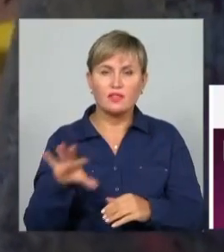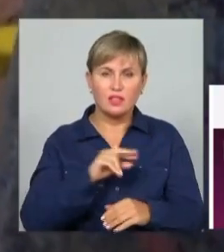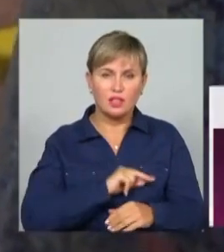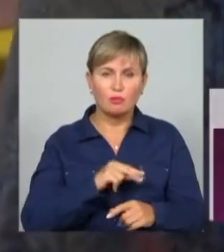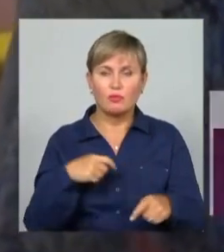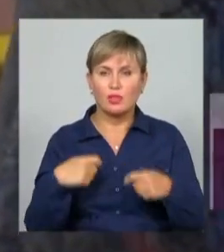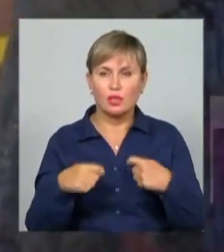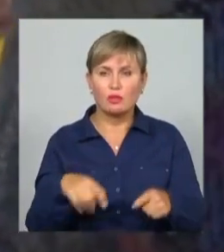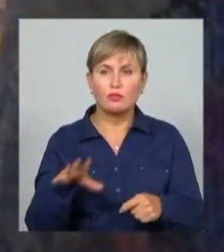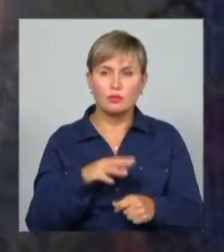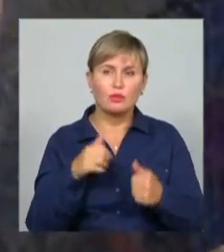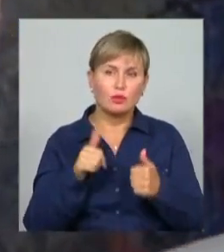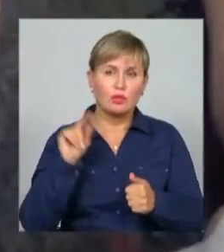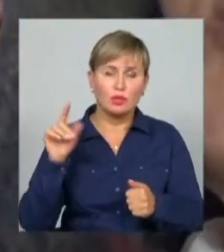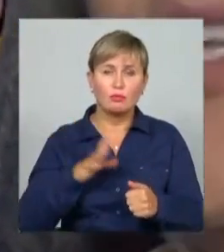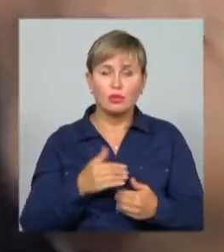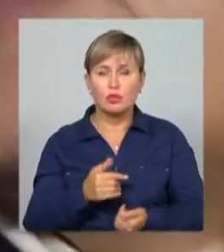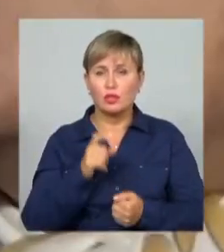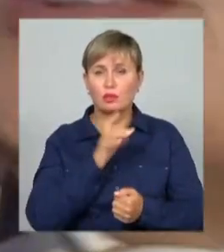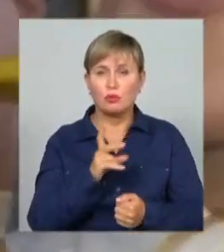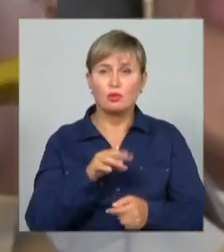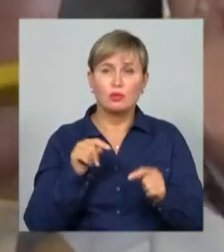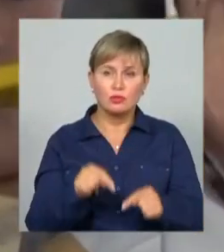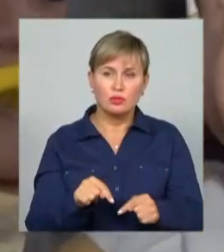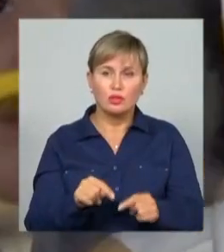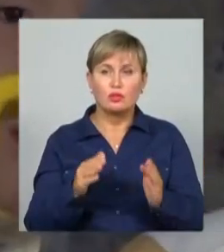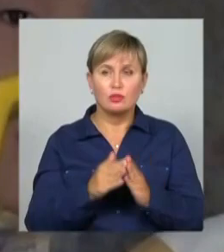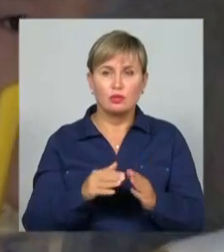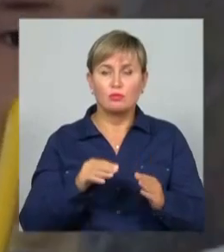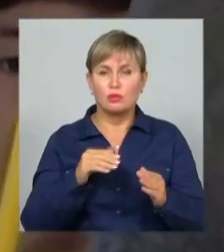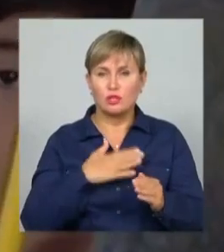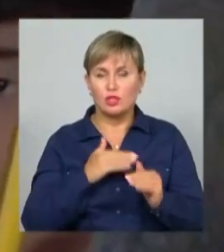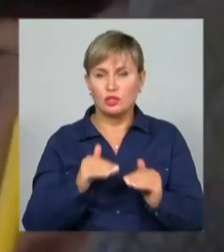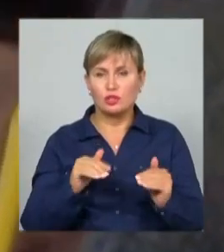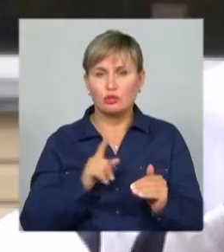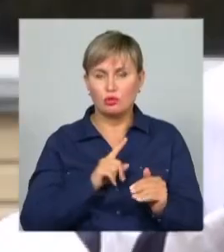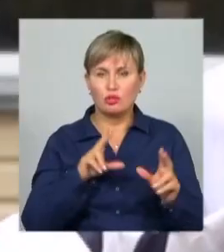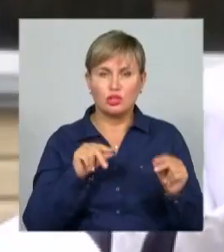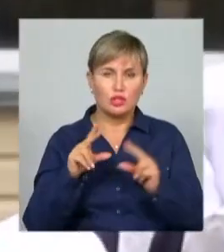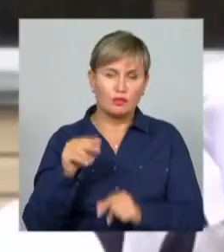в торговле. Все хорошо там было, жили неплохо, но здесь, думаю, наших детей ждет счастливое будущее.